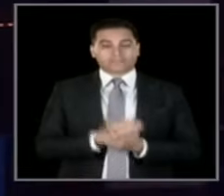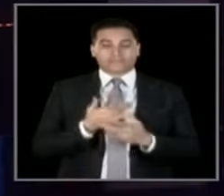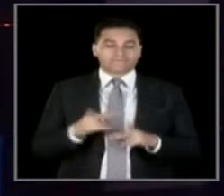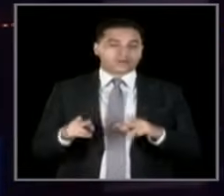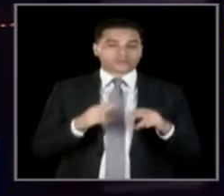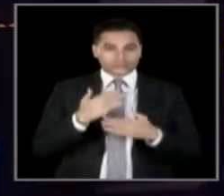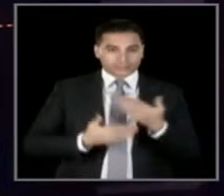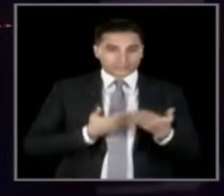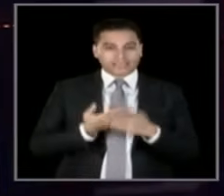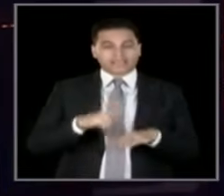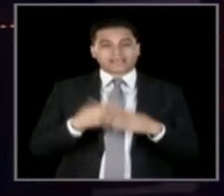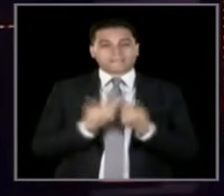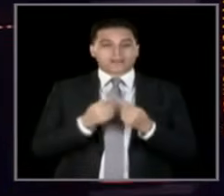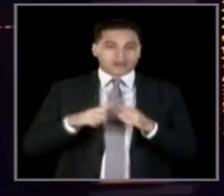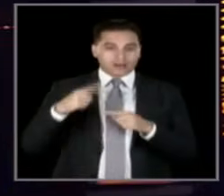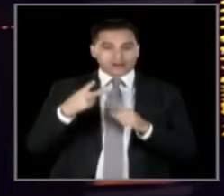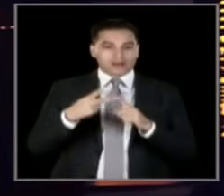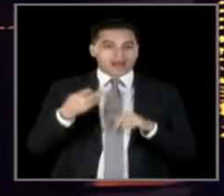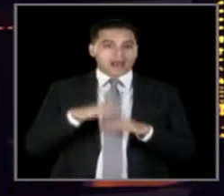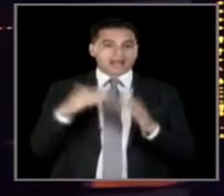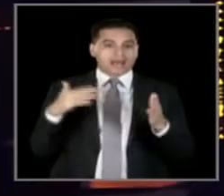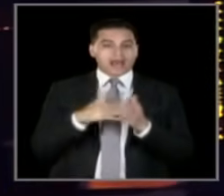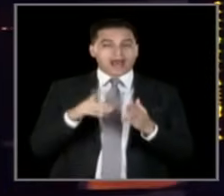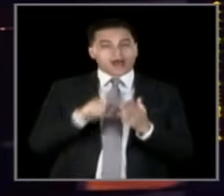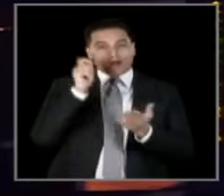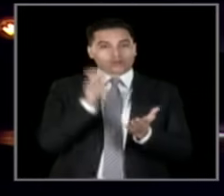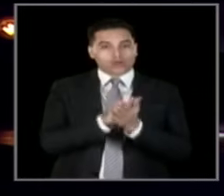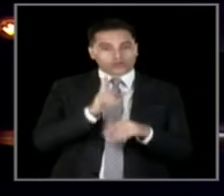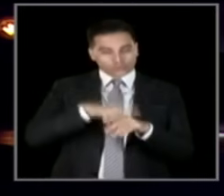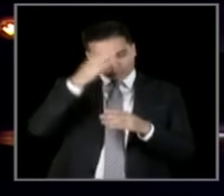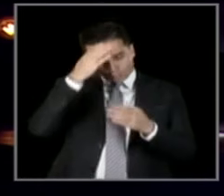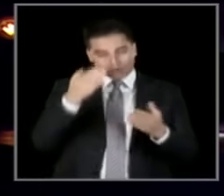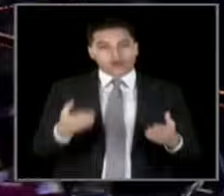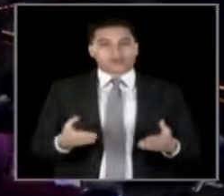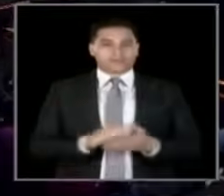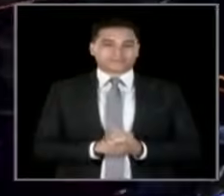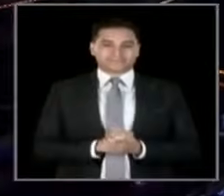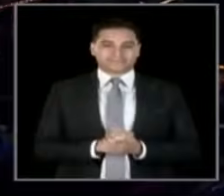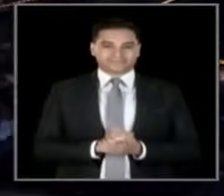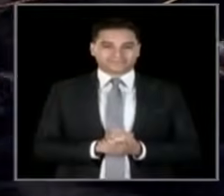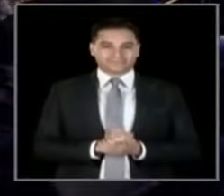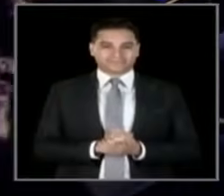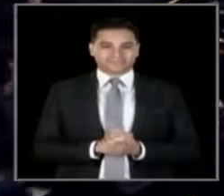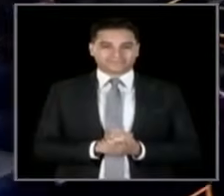هنخرج فاصل وهنرجع مرة تانية مع آخر فقرة، فقرة عجلة الحظ والعباقرة.